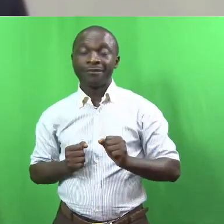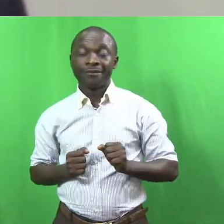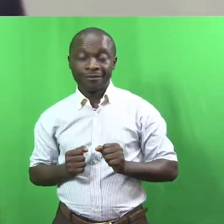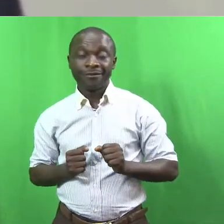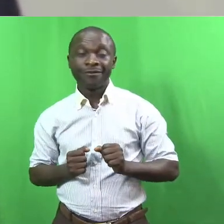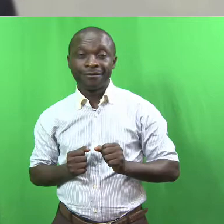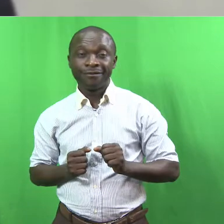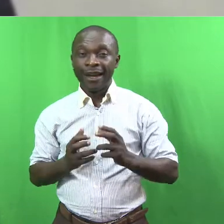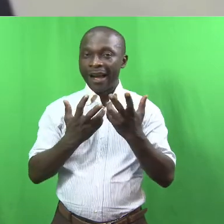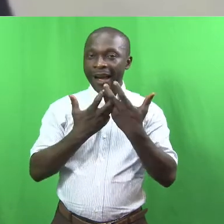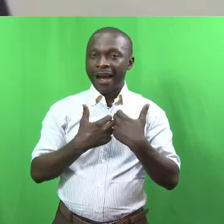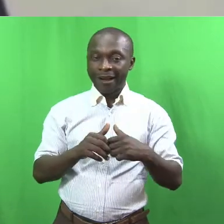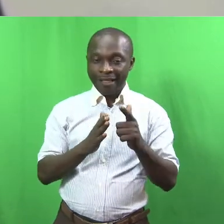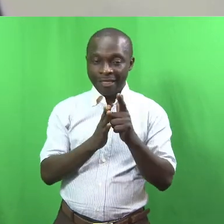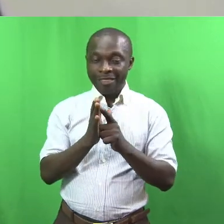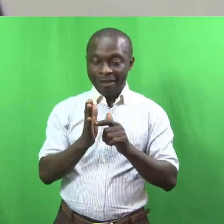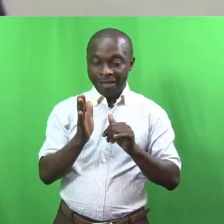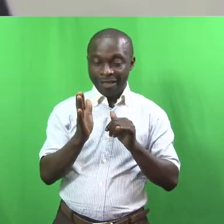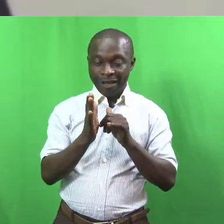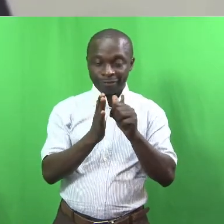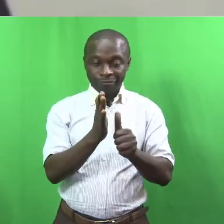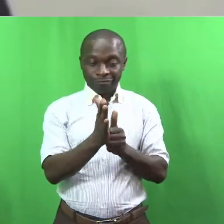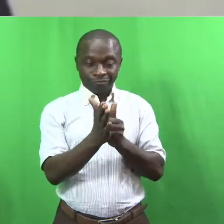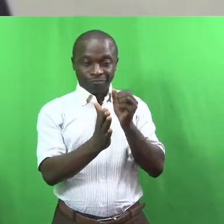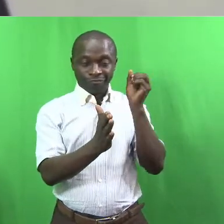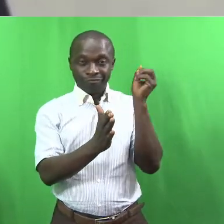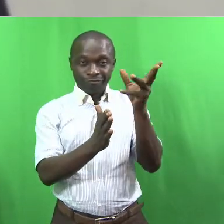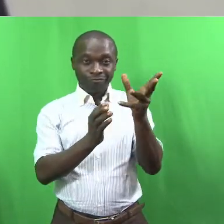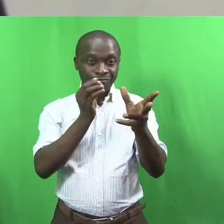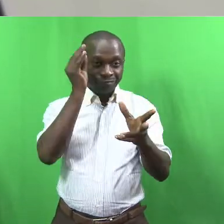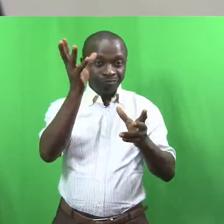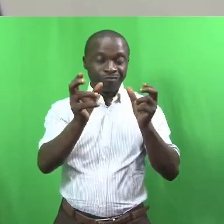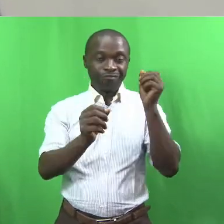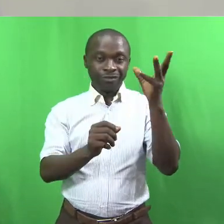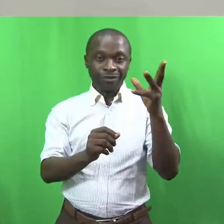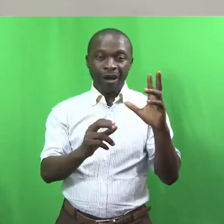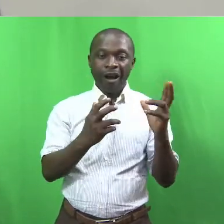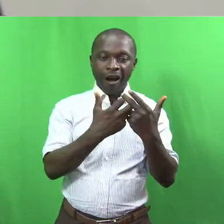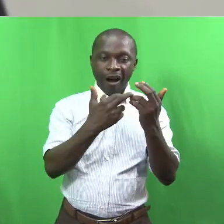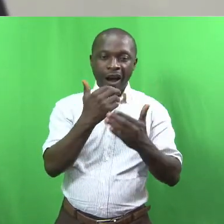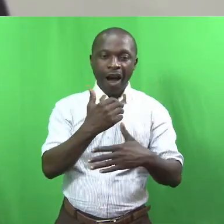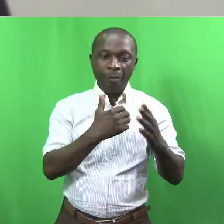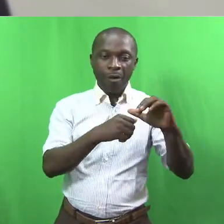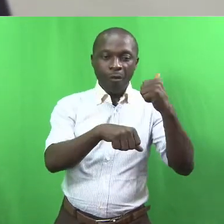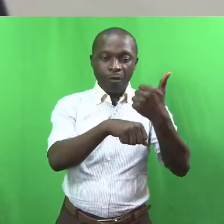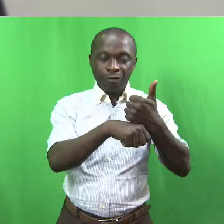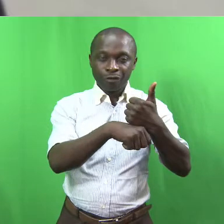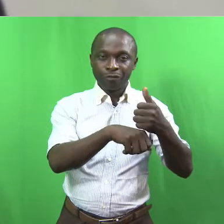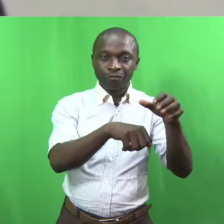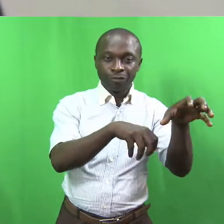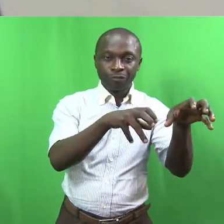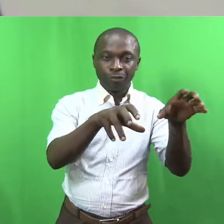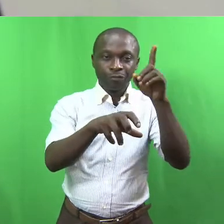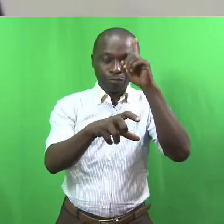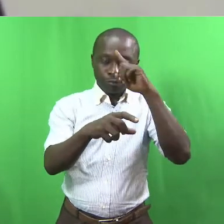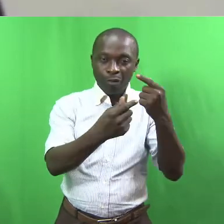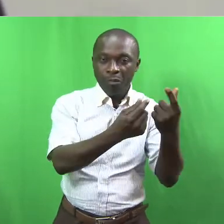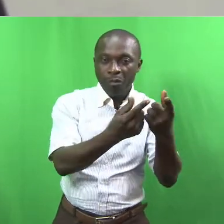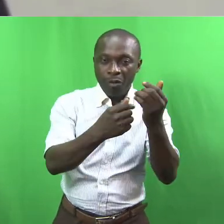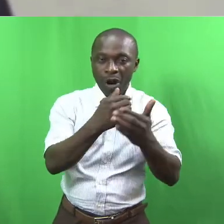Conformément aux dispositions légales, les sessions de plein droit se tiendront incessamment pour l'élection des